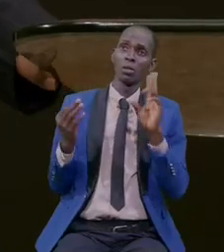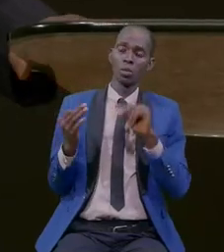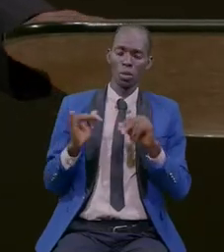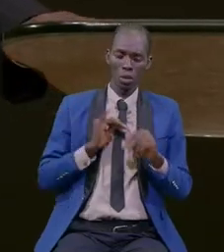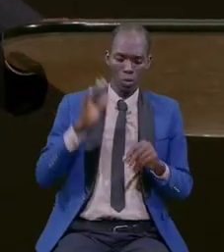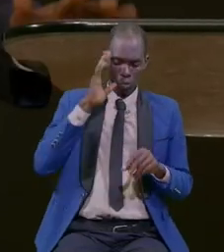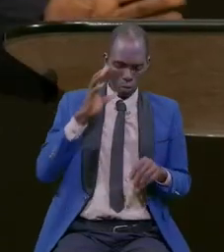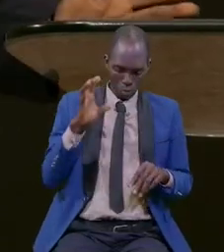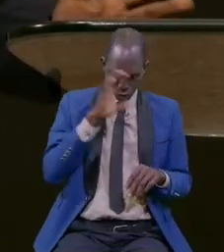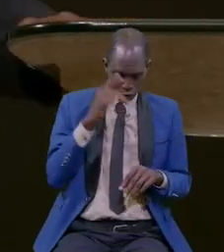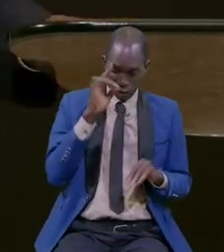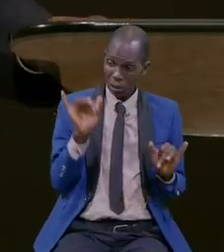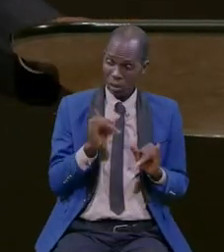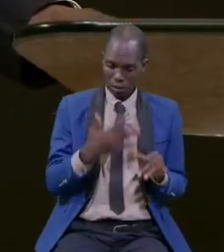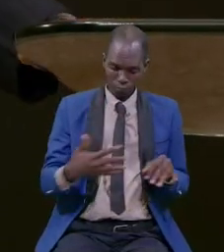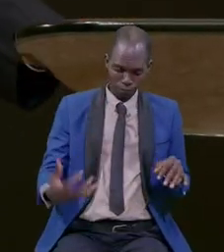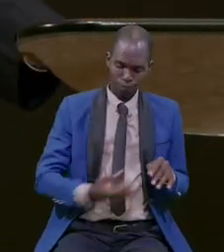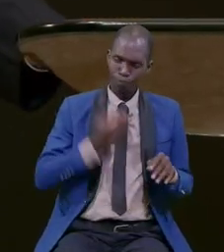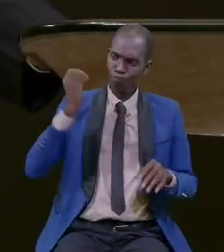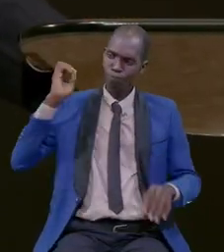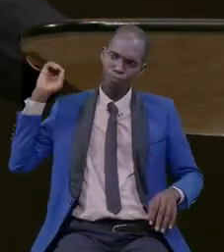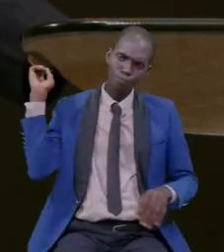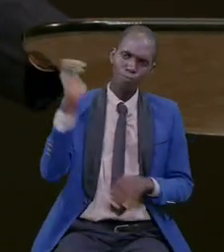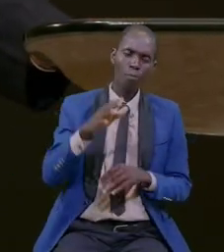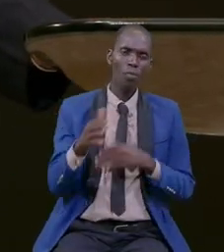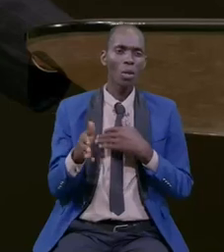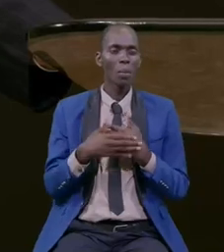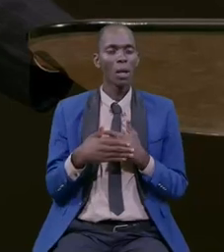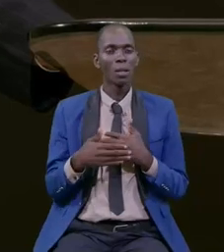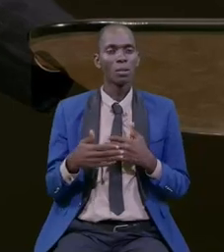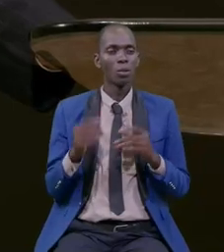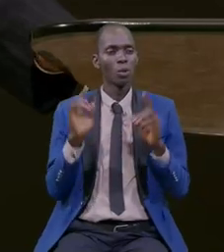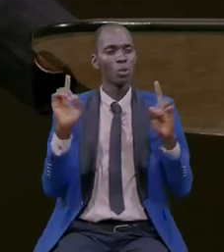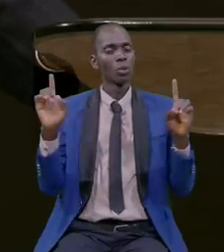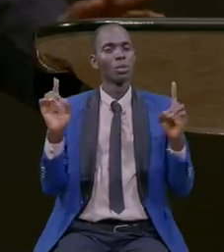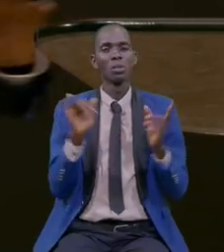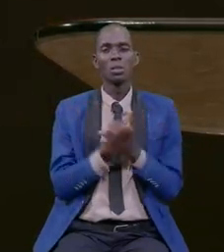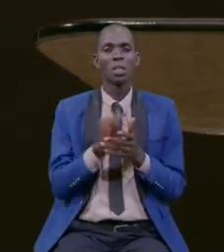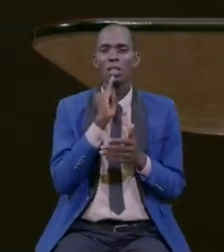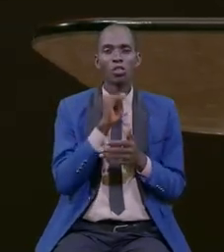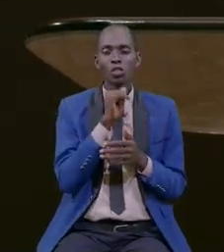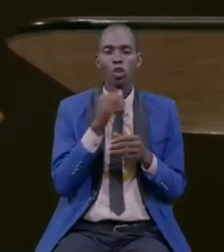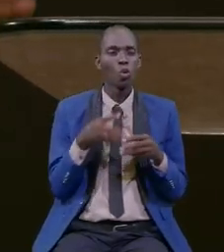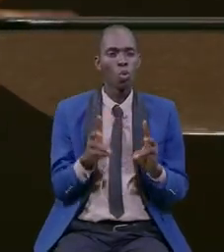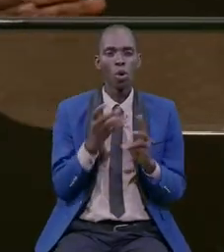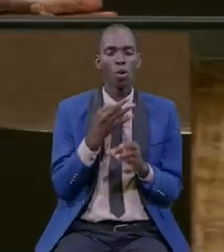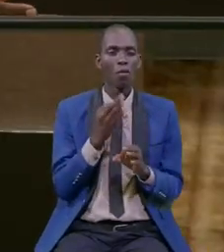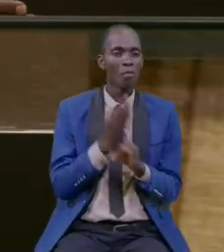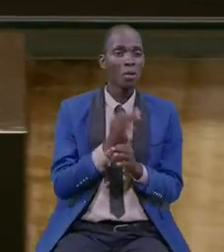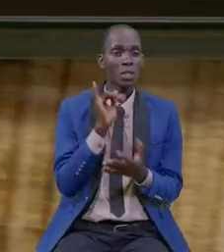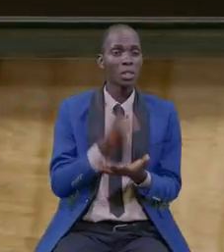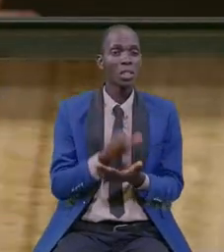re vous jetez cela de en retour ça ce n'est pas l'œuvre de la foi ça ce n'est pas le chemin de la foi ce n'est pas le chemin de la de de la